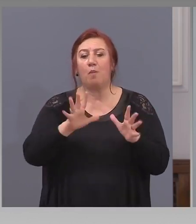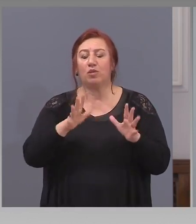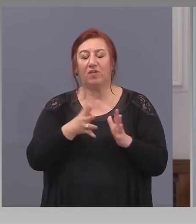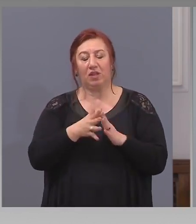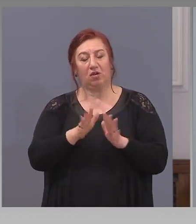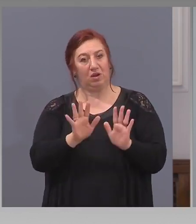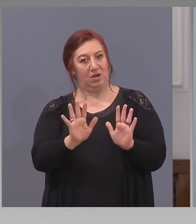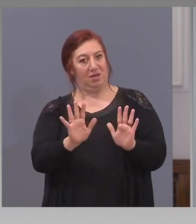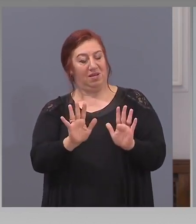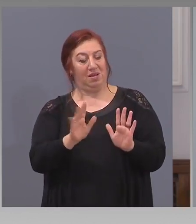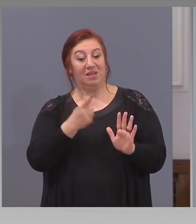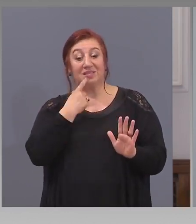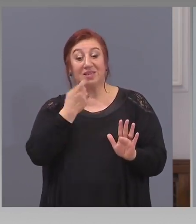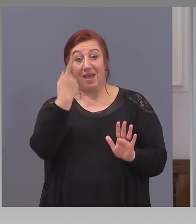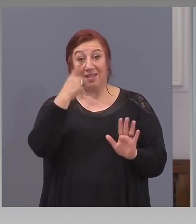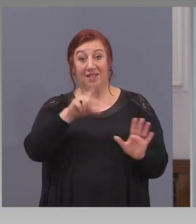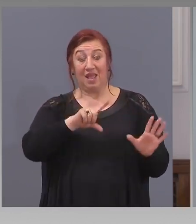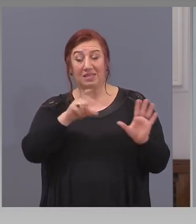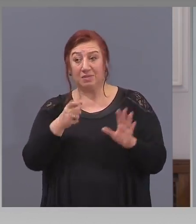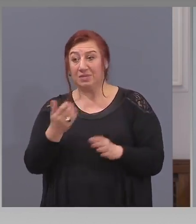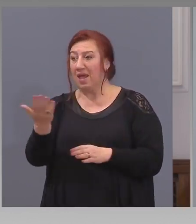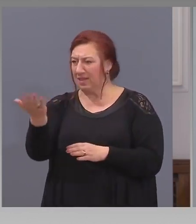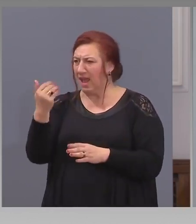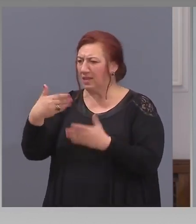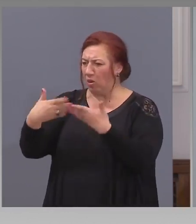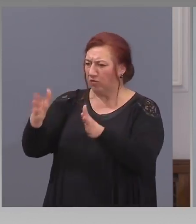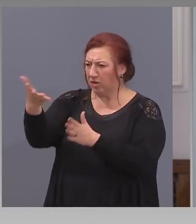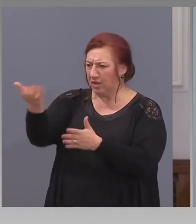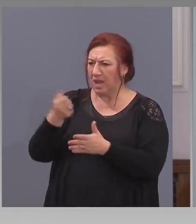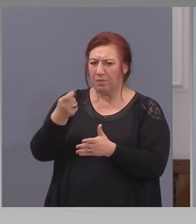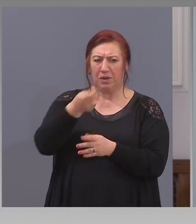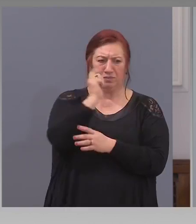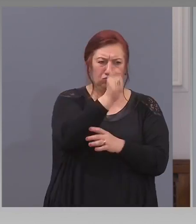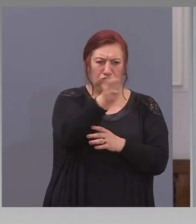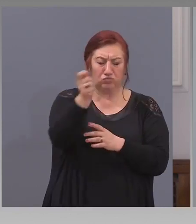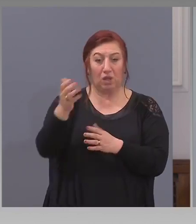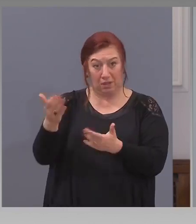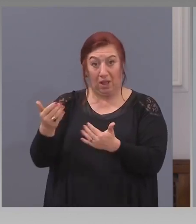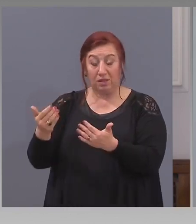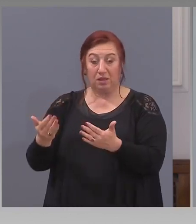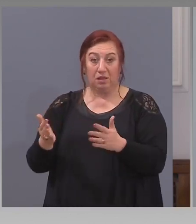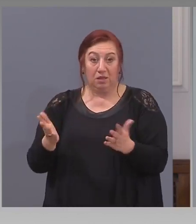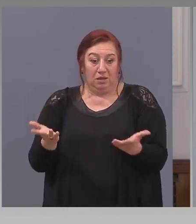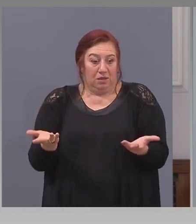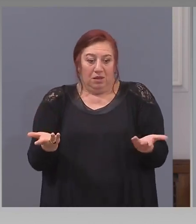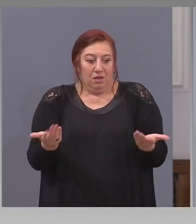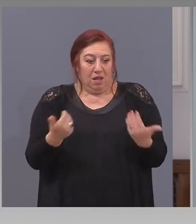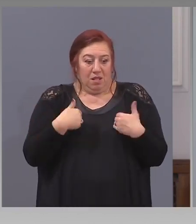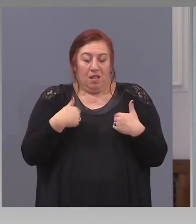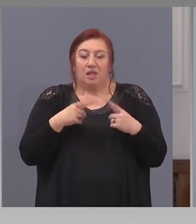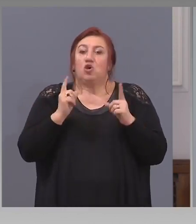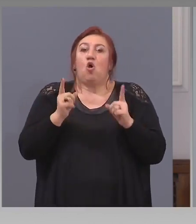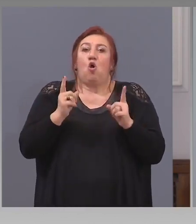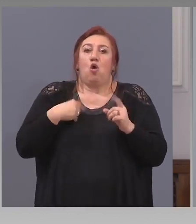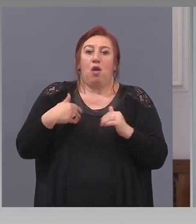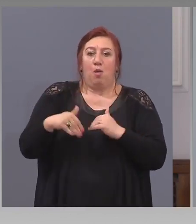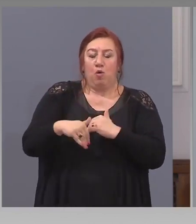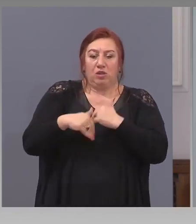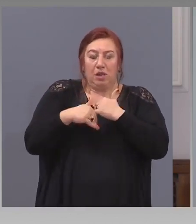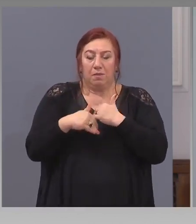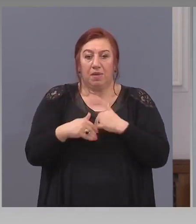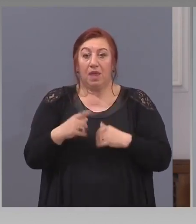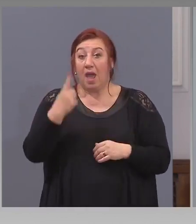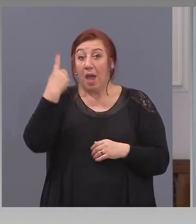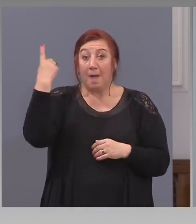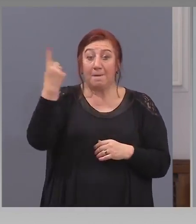Айде де, и за една седмица дайте веднага парите да ни подкрепите. Нас кой ни подкрепи, като първата година